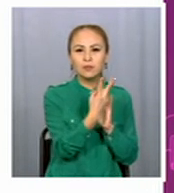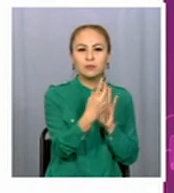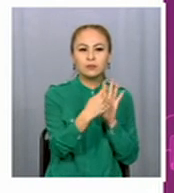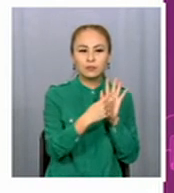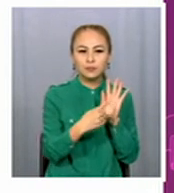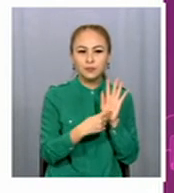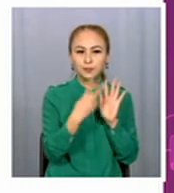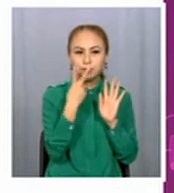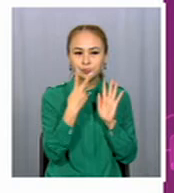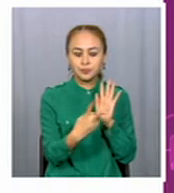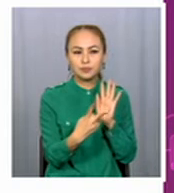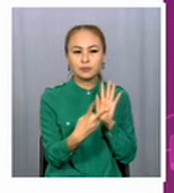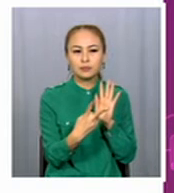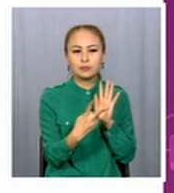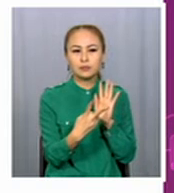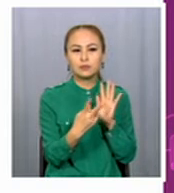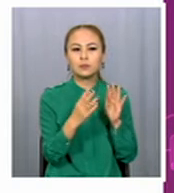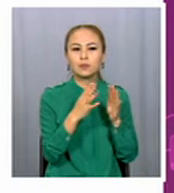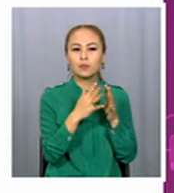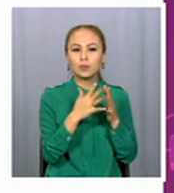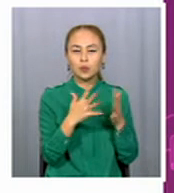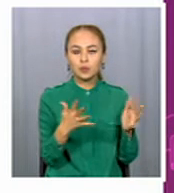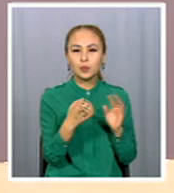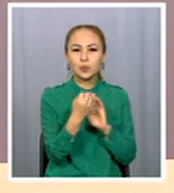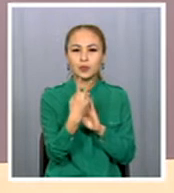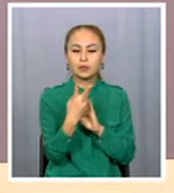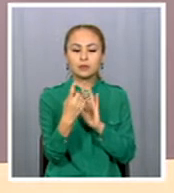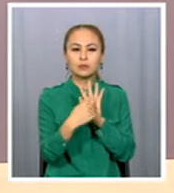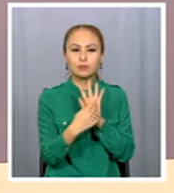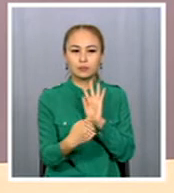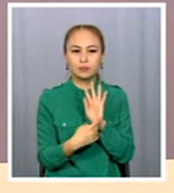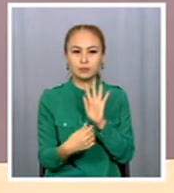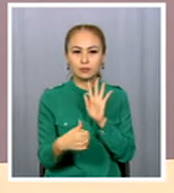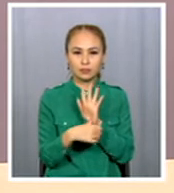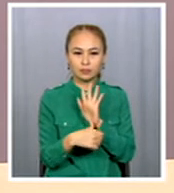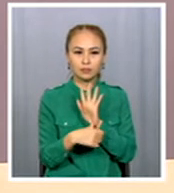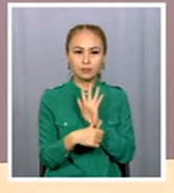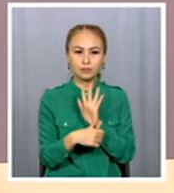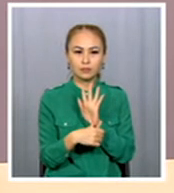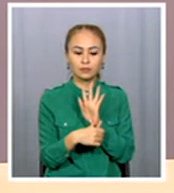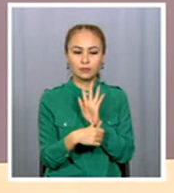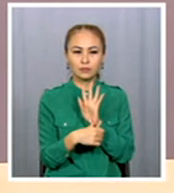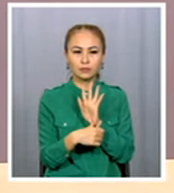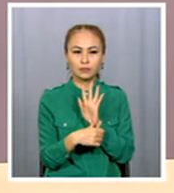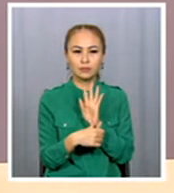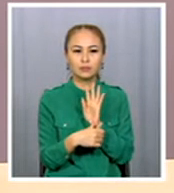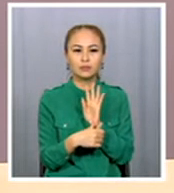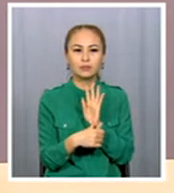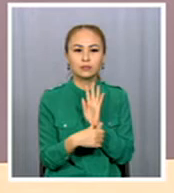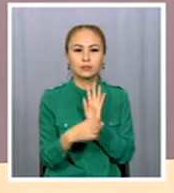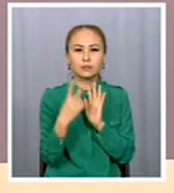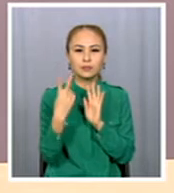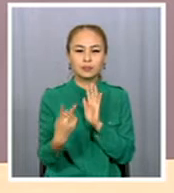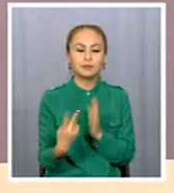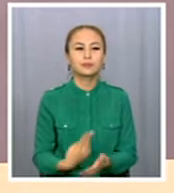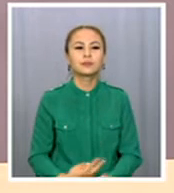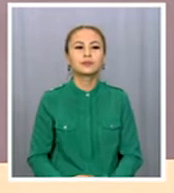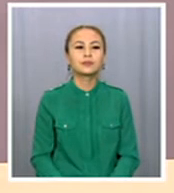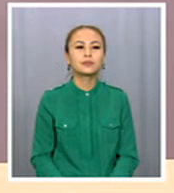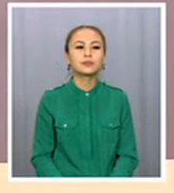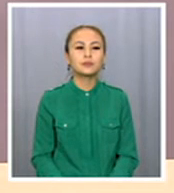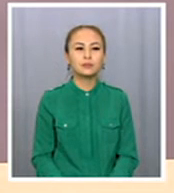2 сандарының бөлінісі 6-ға тең. 12 мен 6 сандарының бөлінісі 2-ге тең.